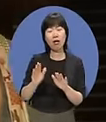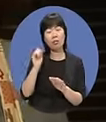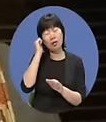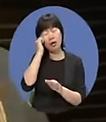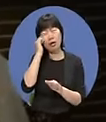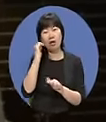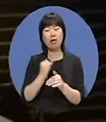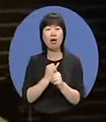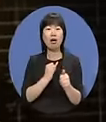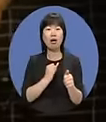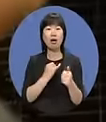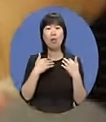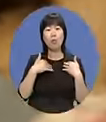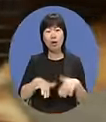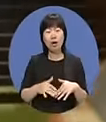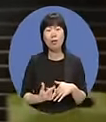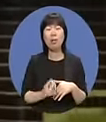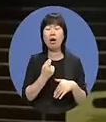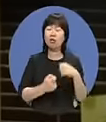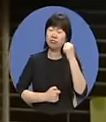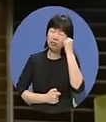재웠어. 당신도 피곤할 텐데 얼른 자.